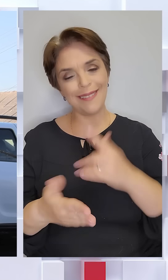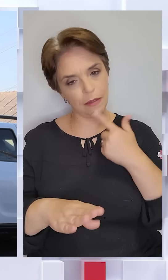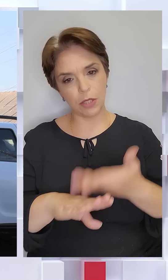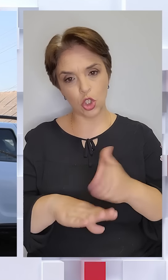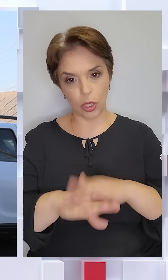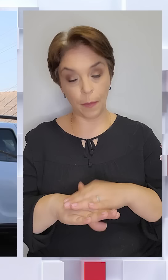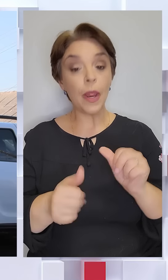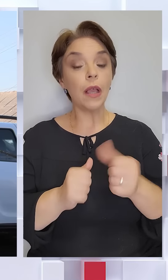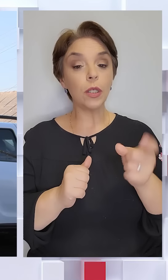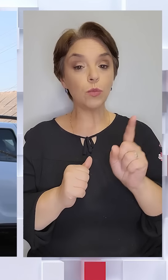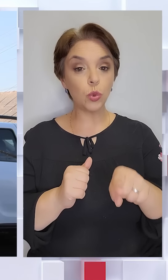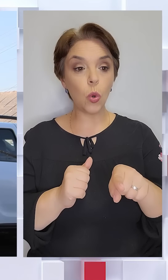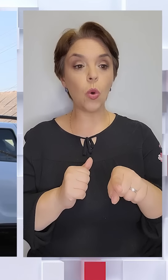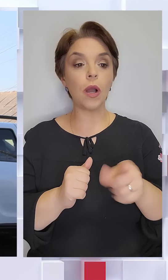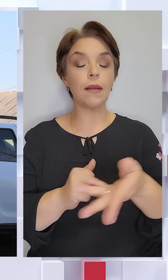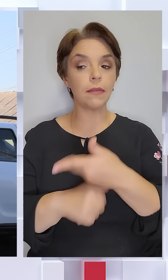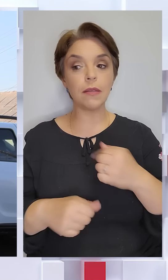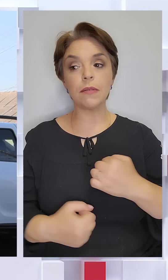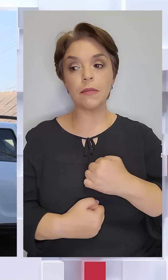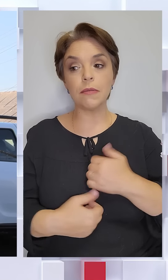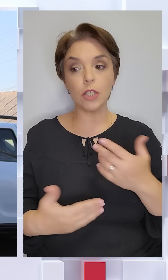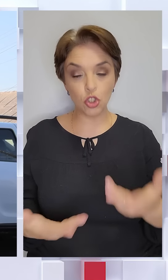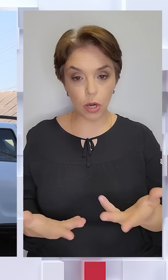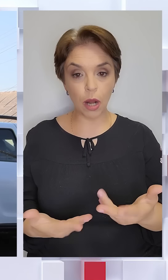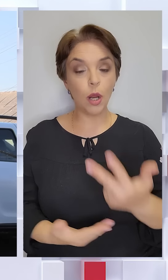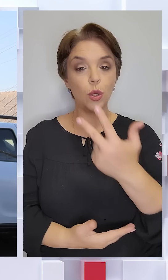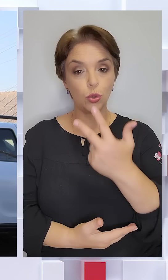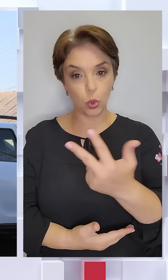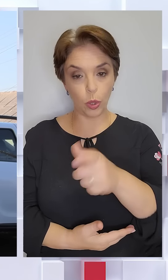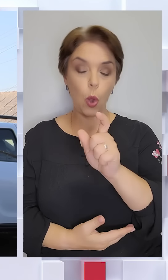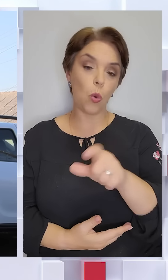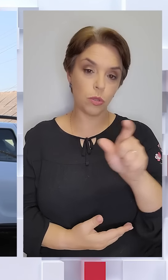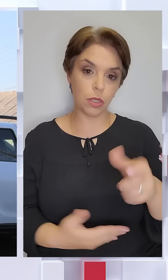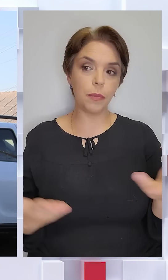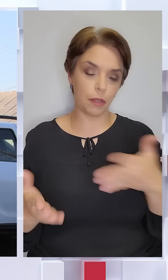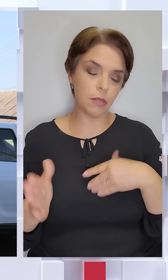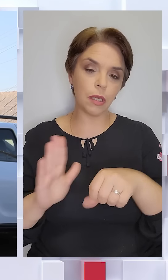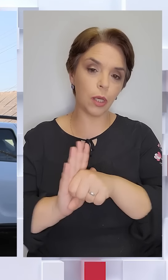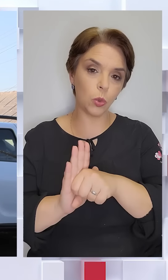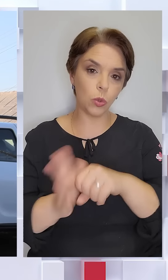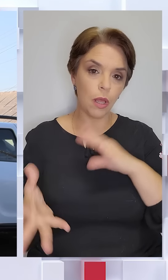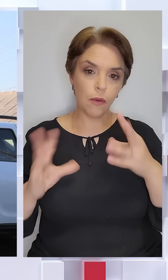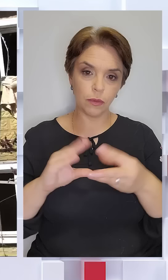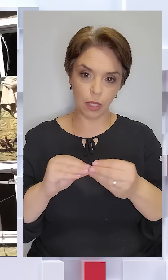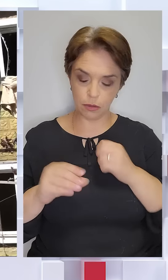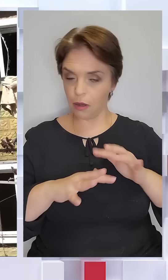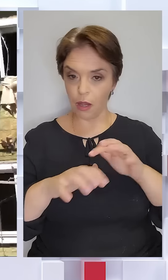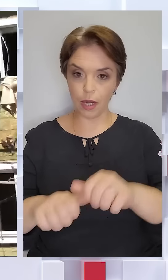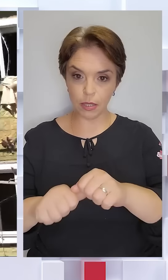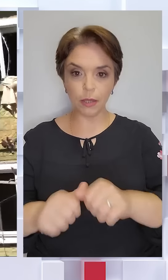тяжкий. Крім того, в нас, на жаль, троє осіб, які загинули внаслідок